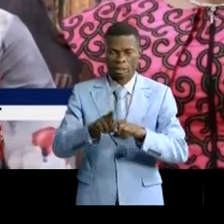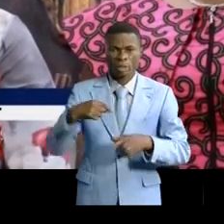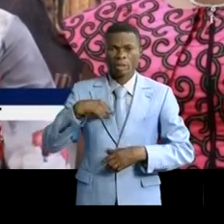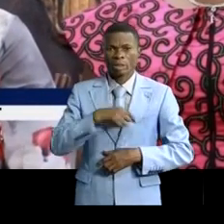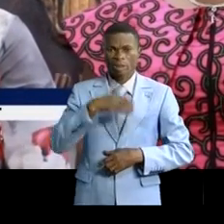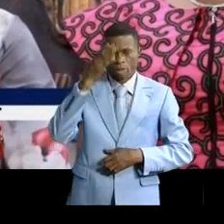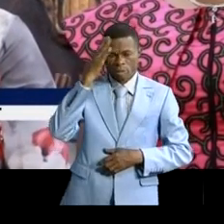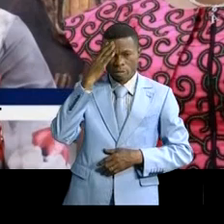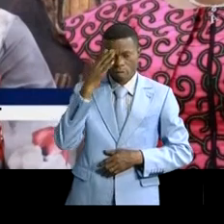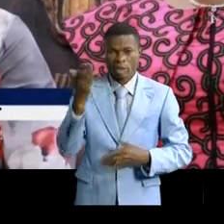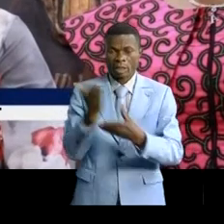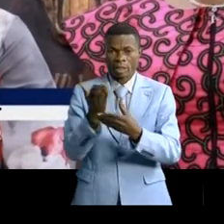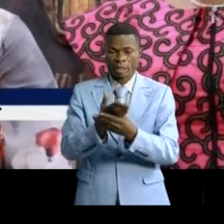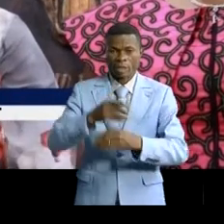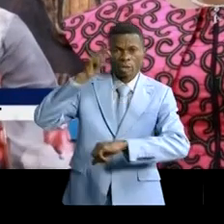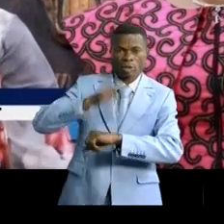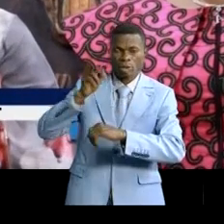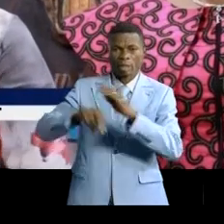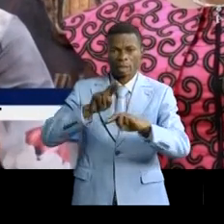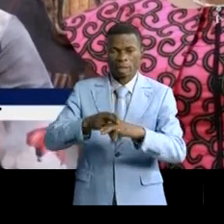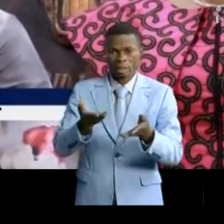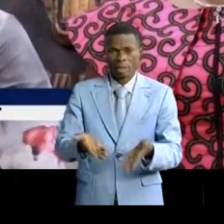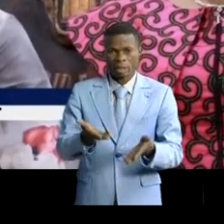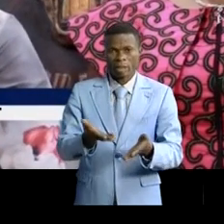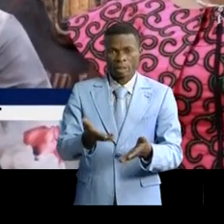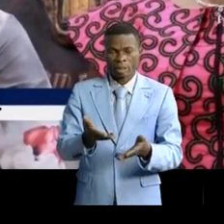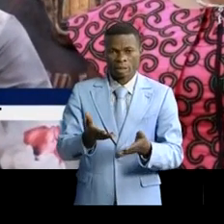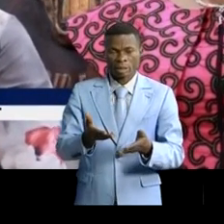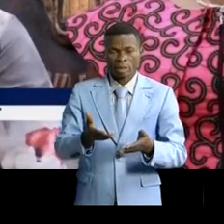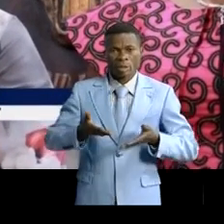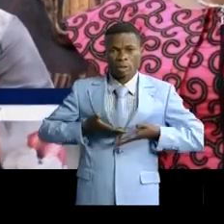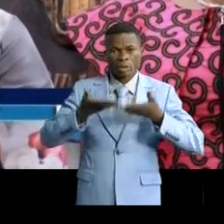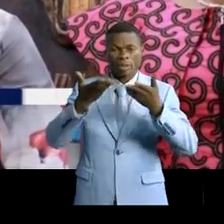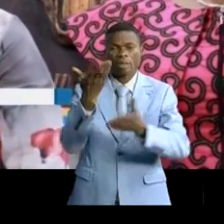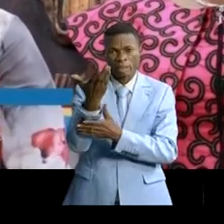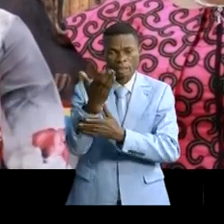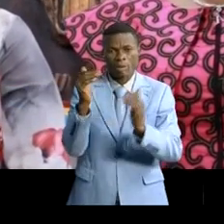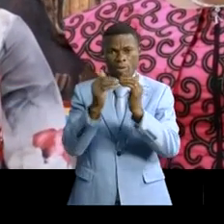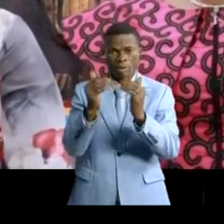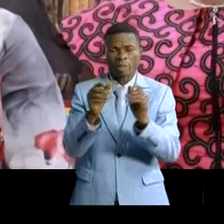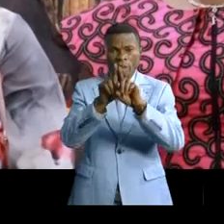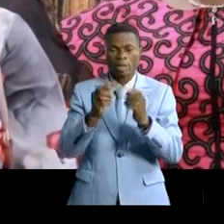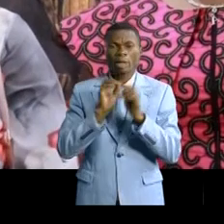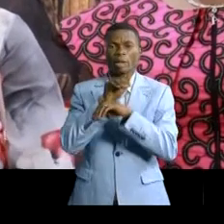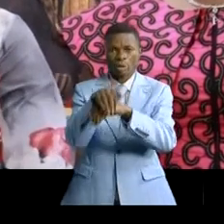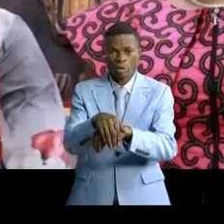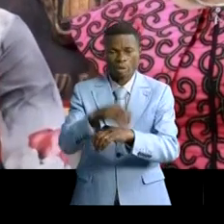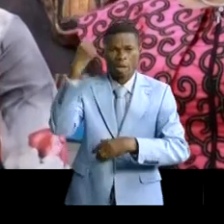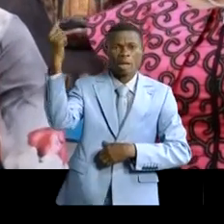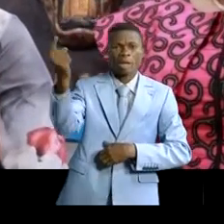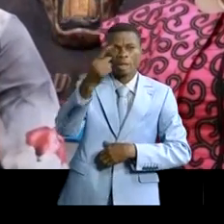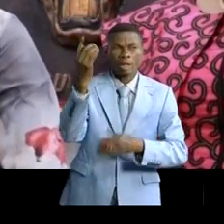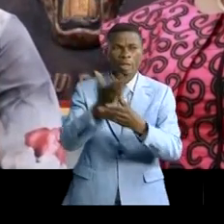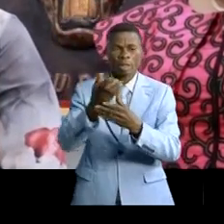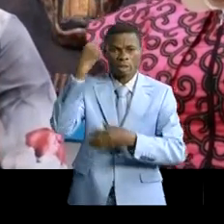des instruments juridiques nationaux qui consacrent la parité et même les engagements internationaux